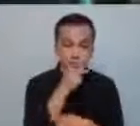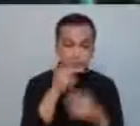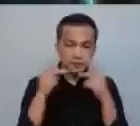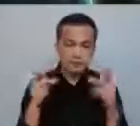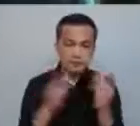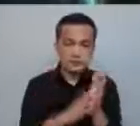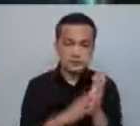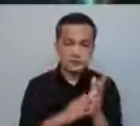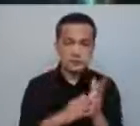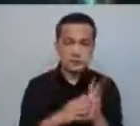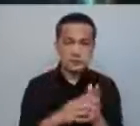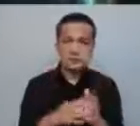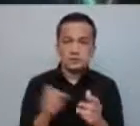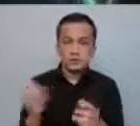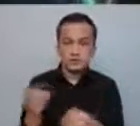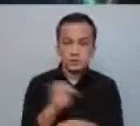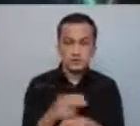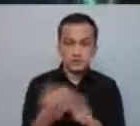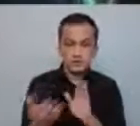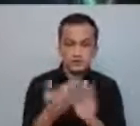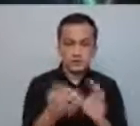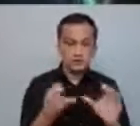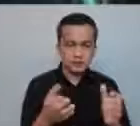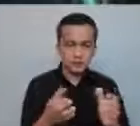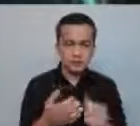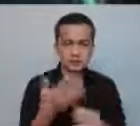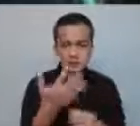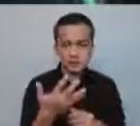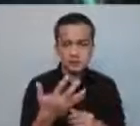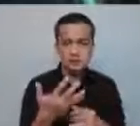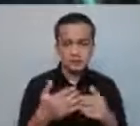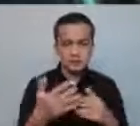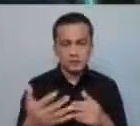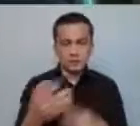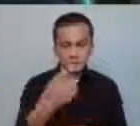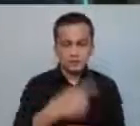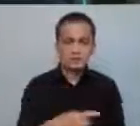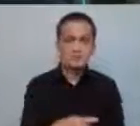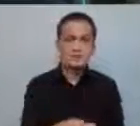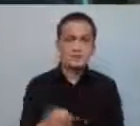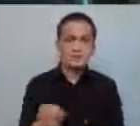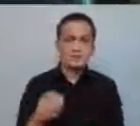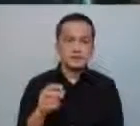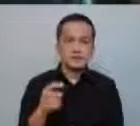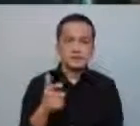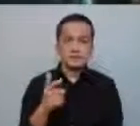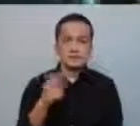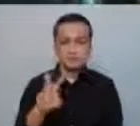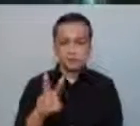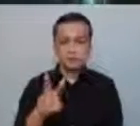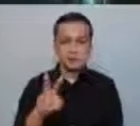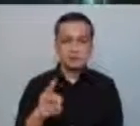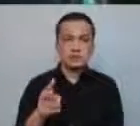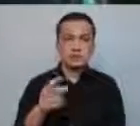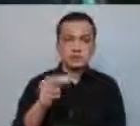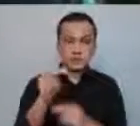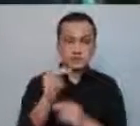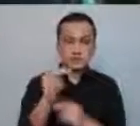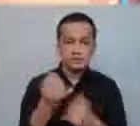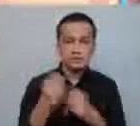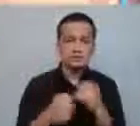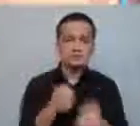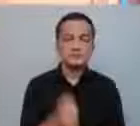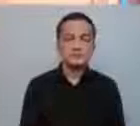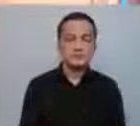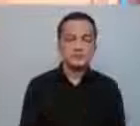face-to-face classes sa loob ng 5 at susunod pang mga araw sa darating na ika-2 ng Nobyembre ngayong taon. Audrey, yan